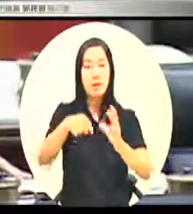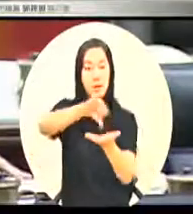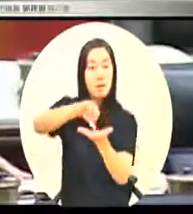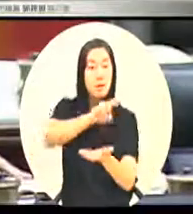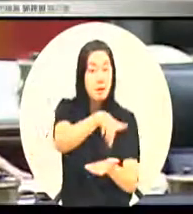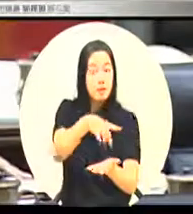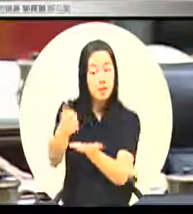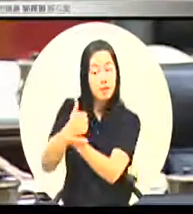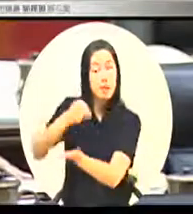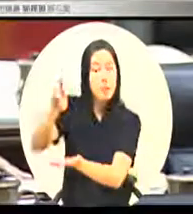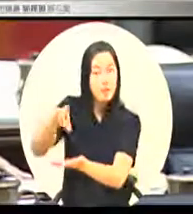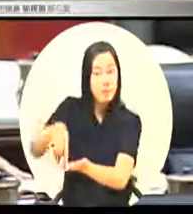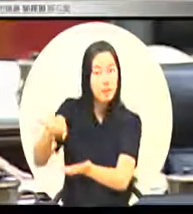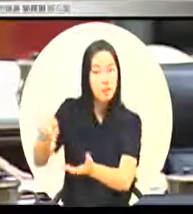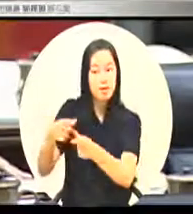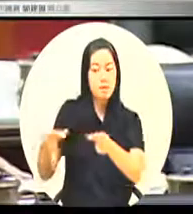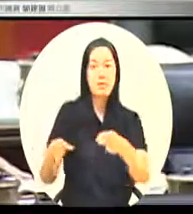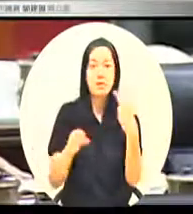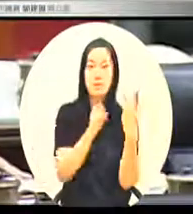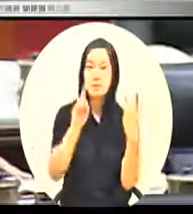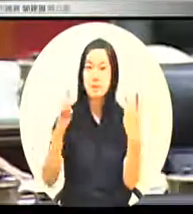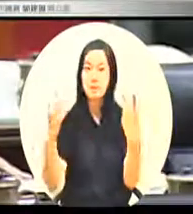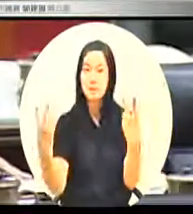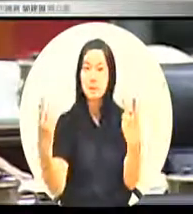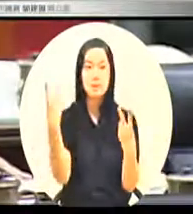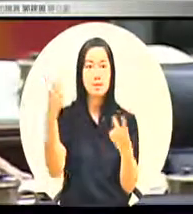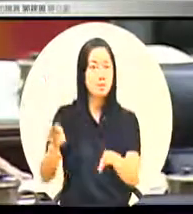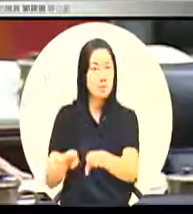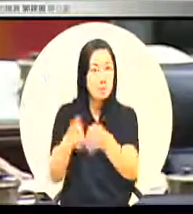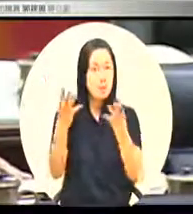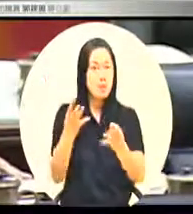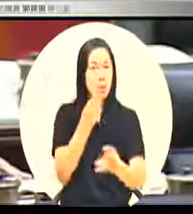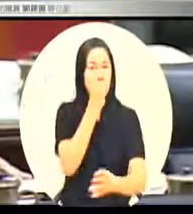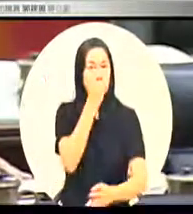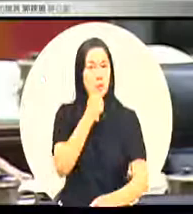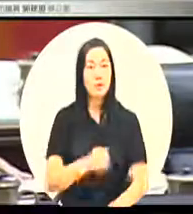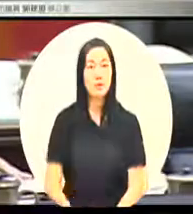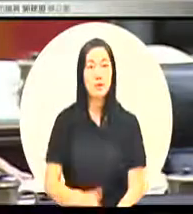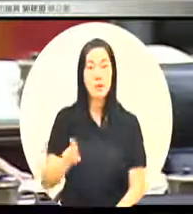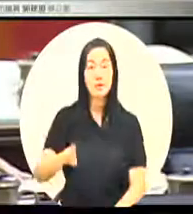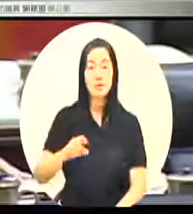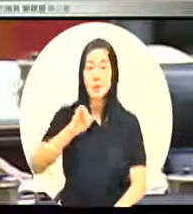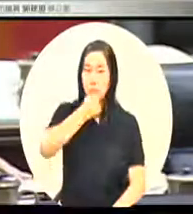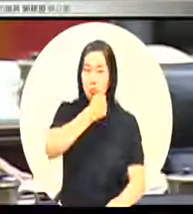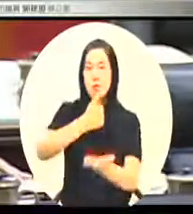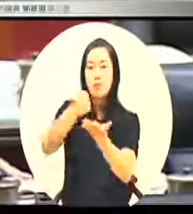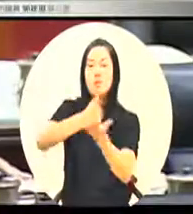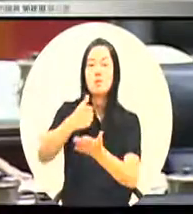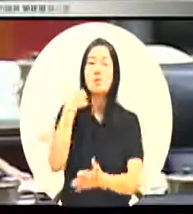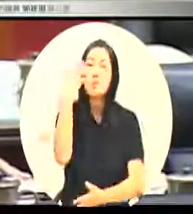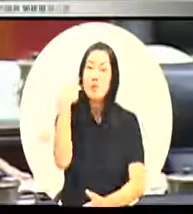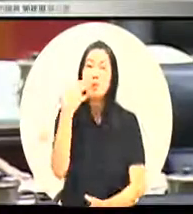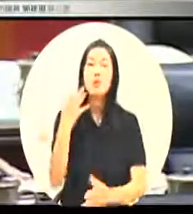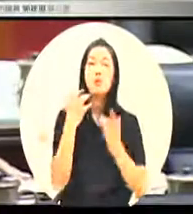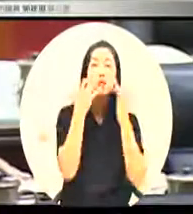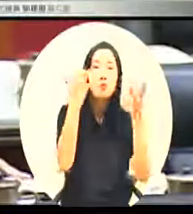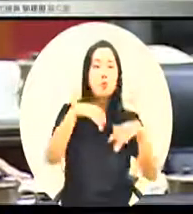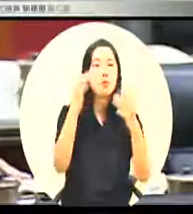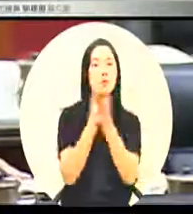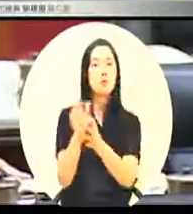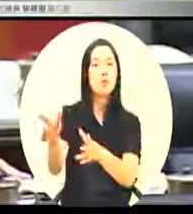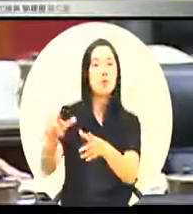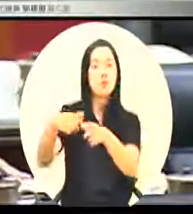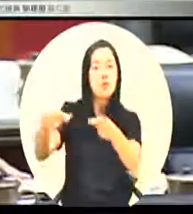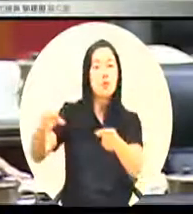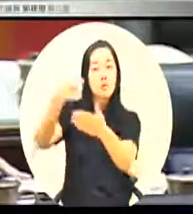对2010年就开始了。咱台湾现在如果要外销任何的水果跟农产品去到日本，抱歉，你要照日